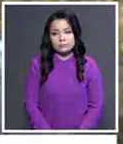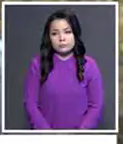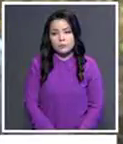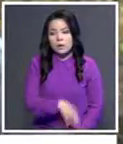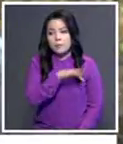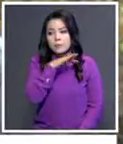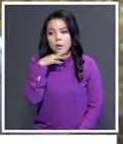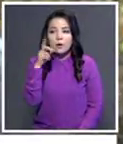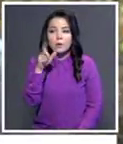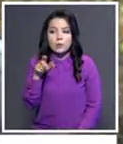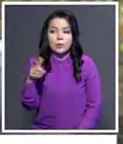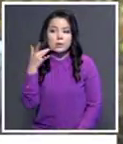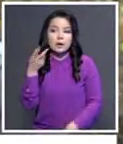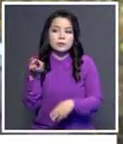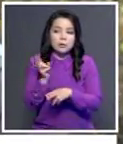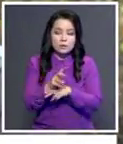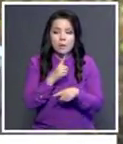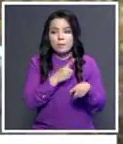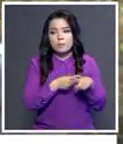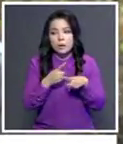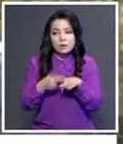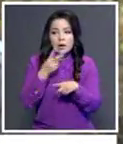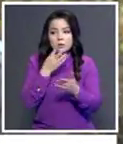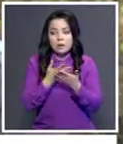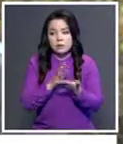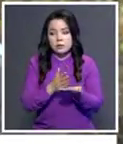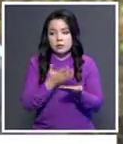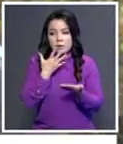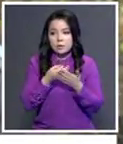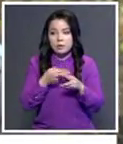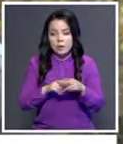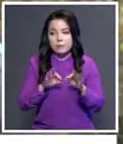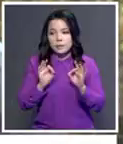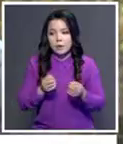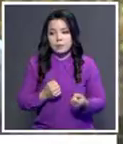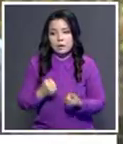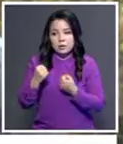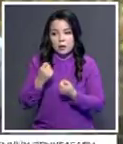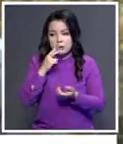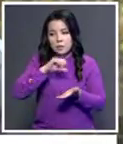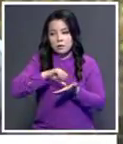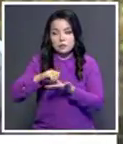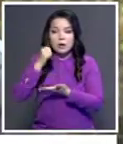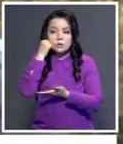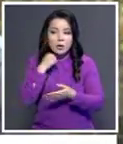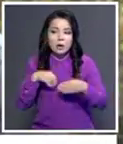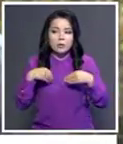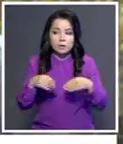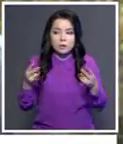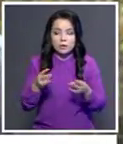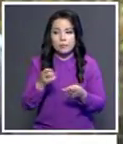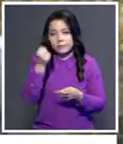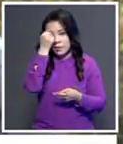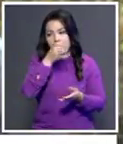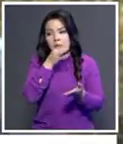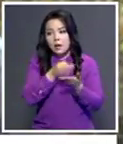Много людей приходят и отзывы положительные. Көп адамдар біздің тірлігімізді қолдап, ескі ағаштың орнына жас көшет отырғызу керек деп алғысын